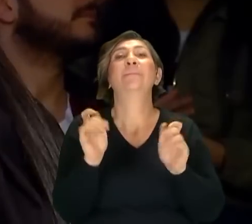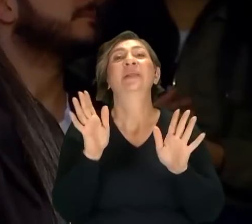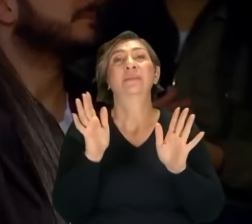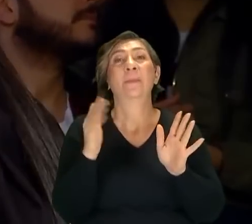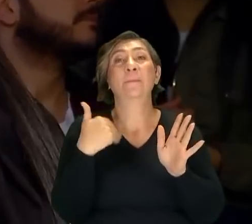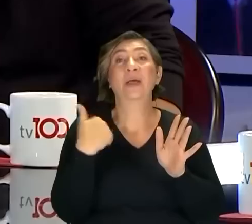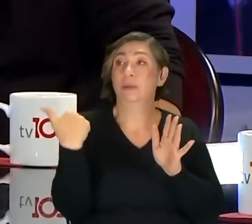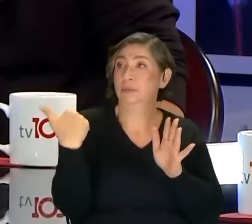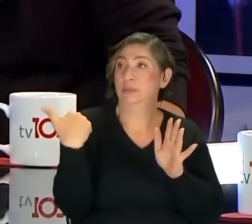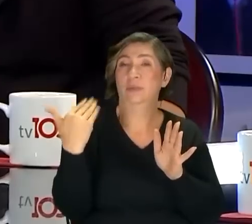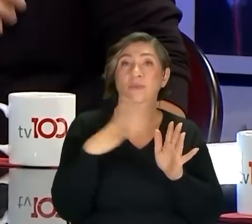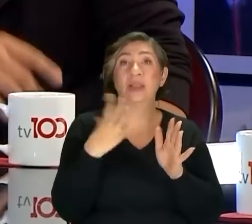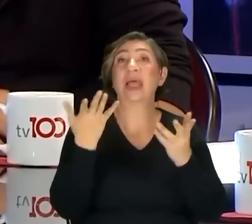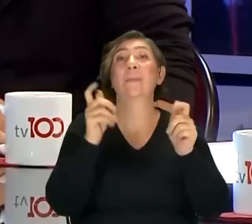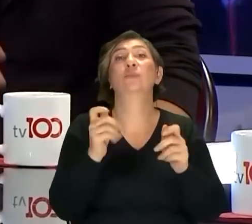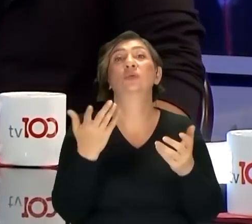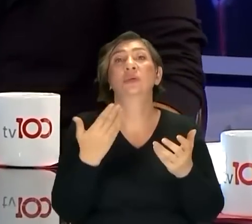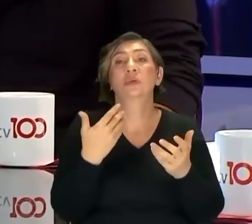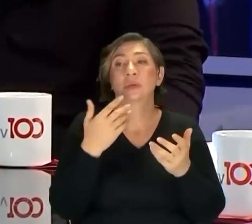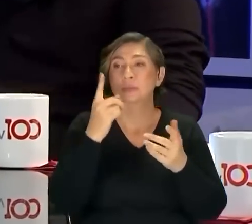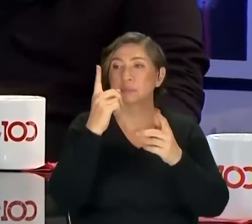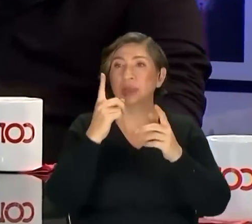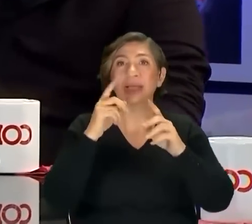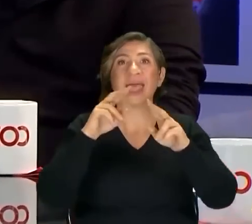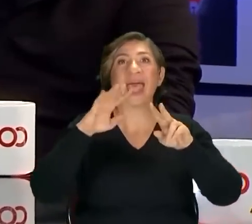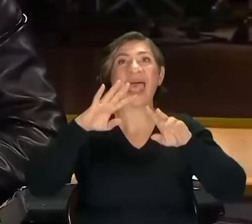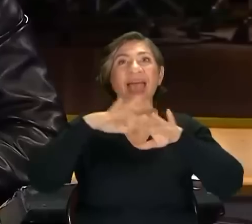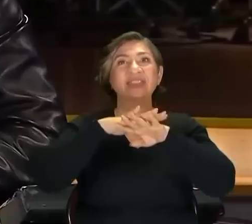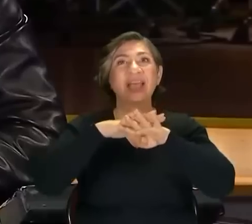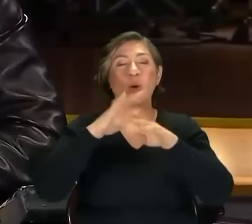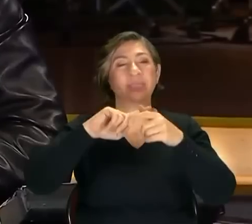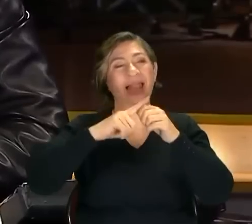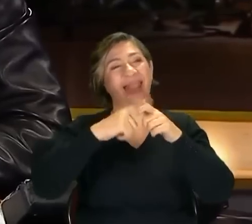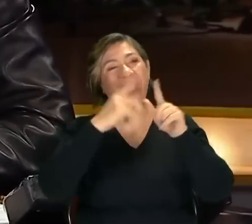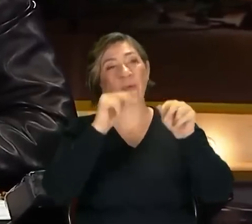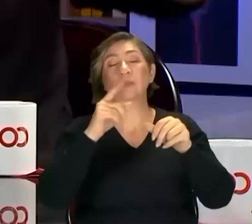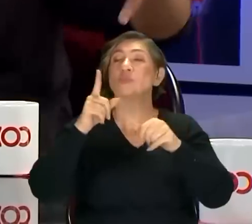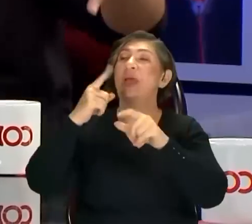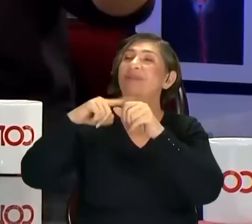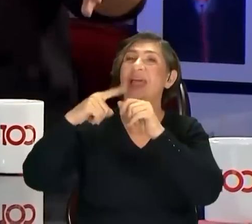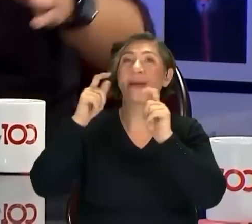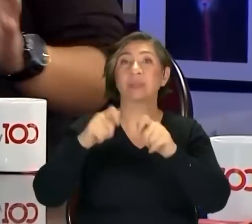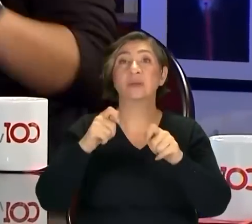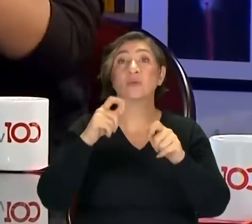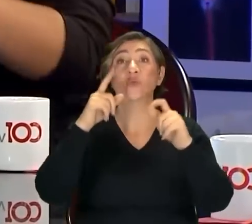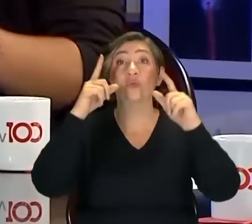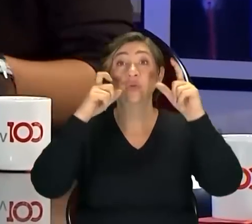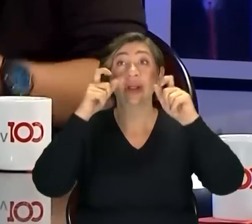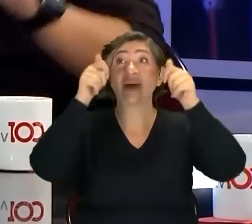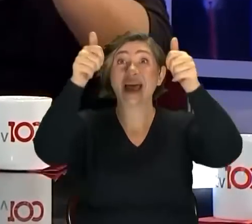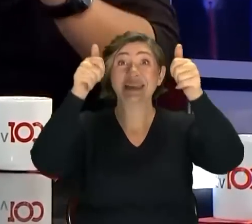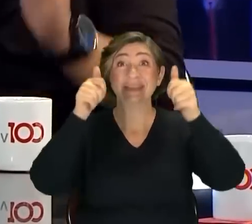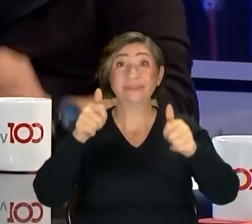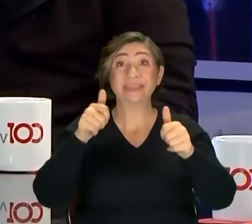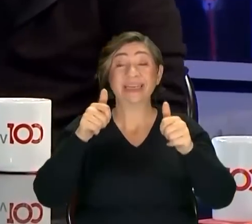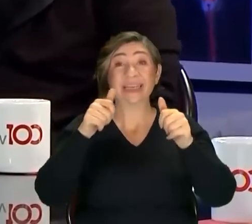ama bana sıkın bile şey diyorlar. Yapmıyorum. Niye yapmıyorsun? Yani story paylaşıyorsun. Yapma. Otelde bir hafta kaldın. İşte şunu yapıyorsun, bir hafta kaldın. Şimdi fotoğrafların asılması